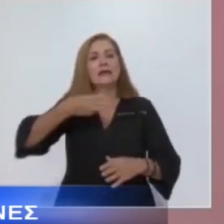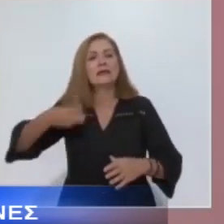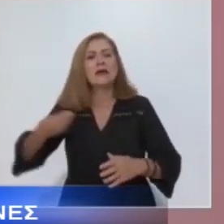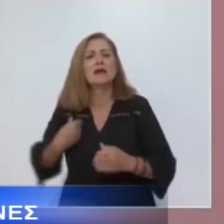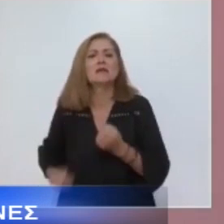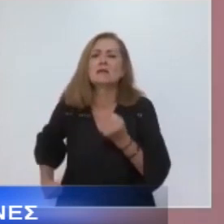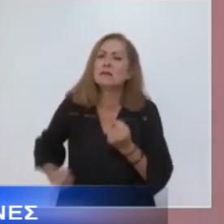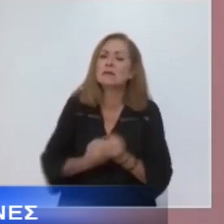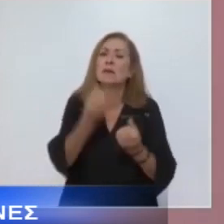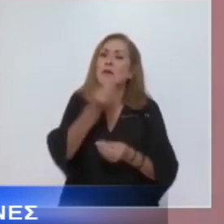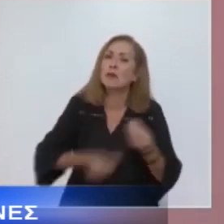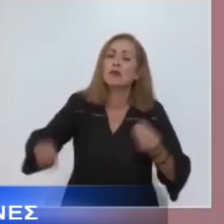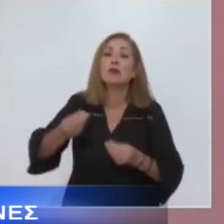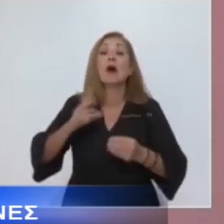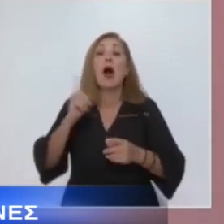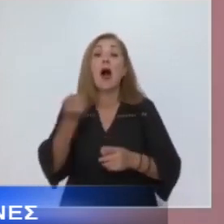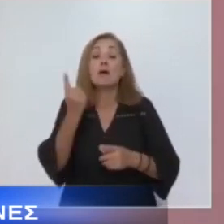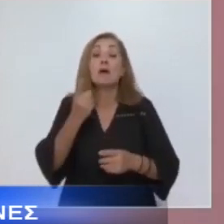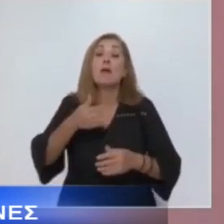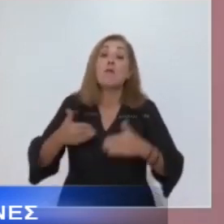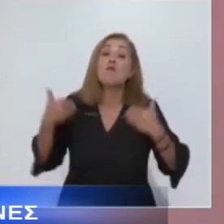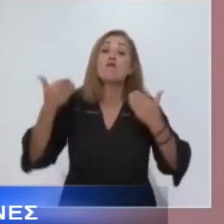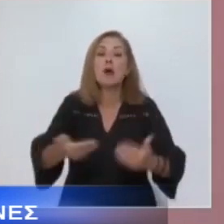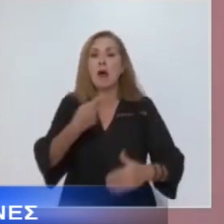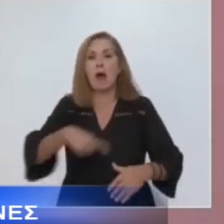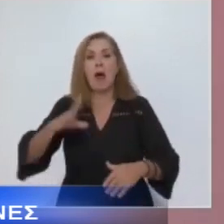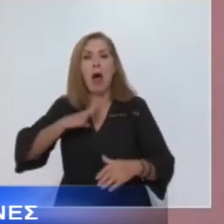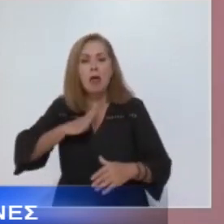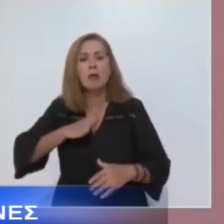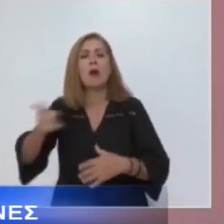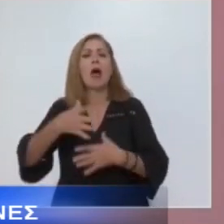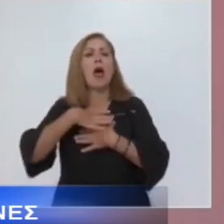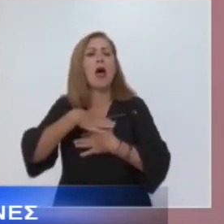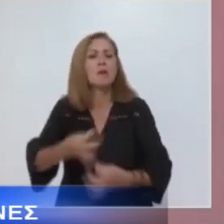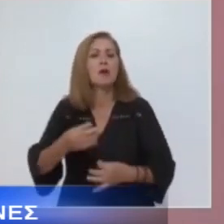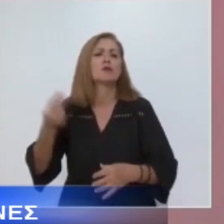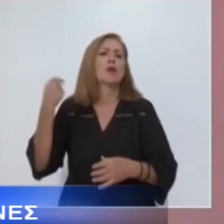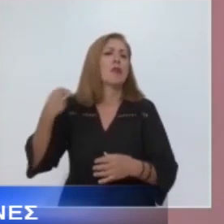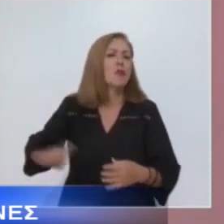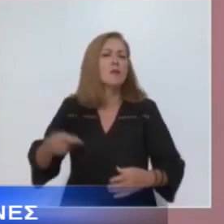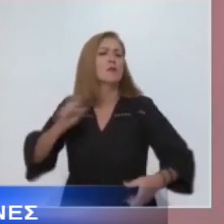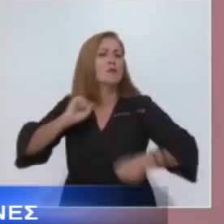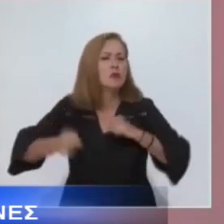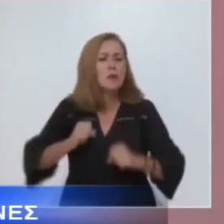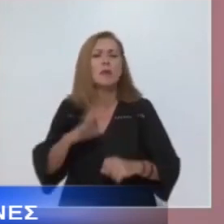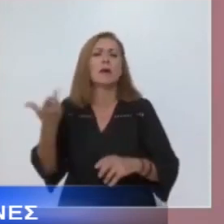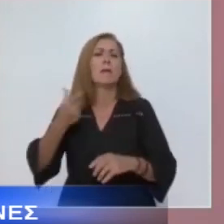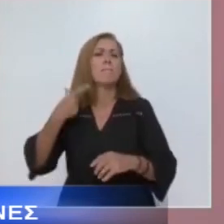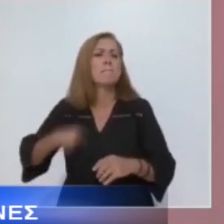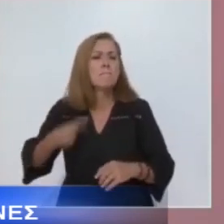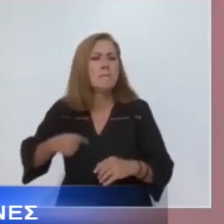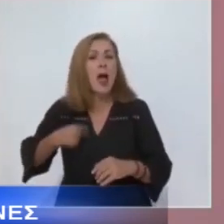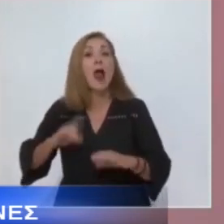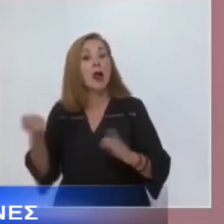Θεσσαλία, ιδιαίτερα αυτούς που αγωνίζονται στην πρώτη γραμμή. Τους πολίτες, τους εκπροσώπους των φορέων που επιχειρούν, τα στελέχη, αλλά και